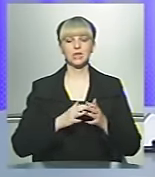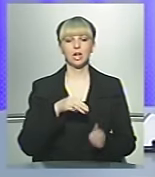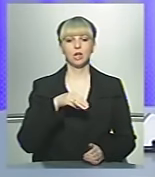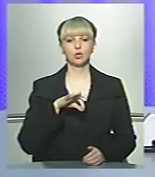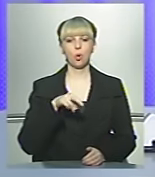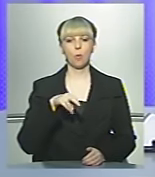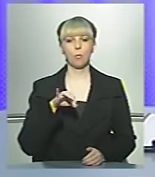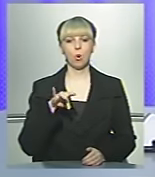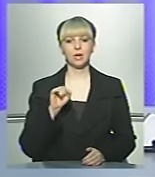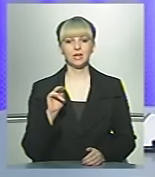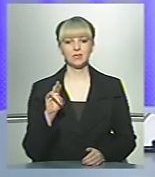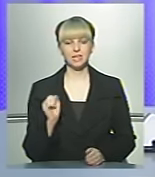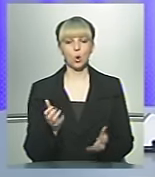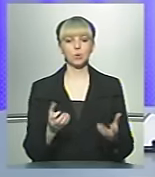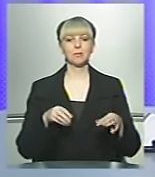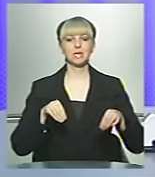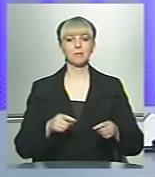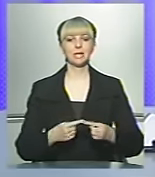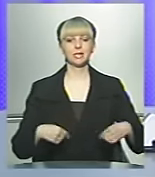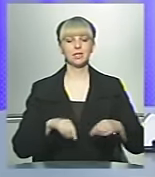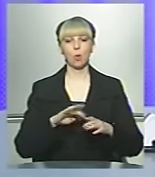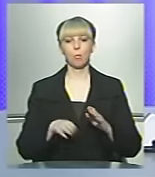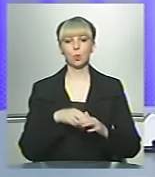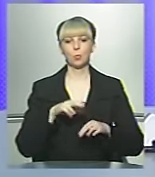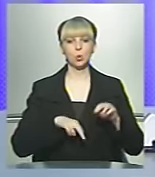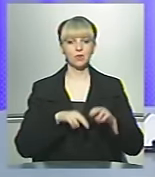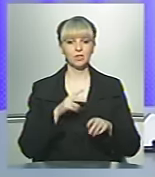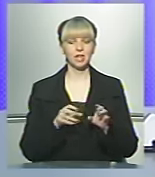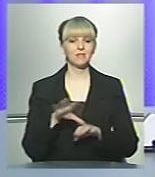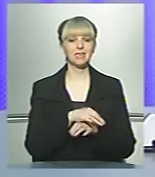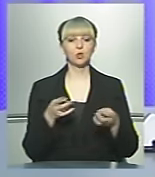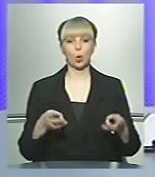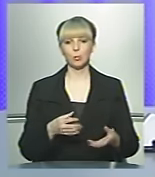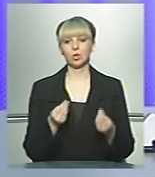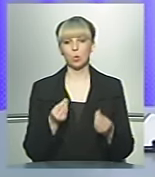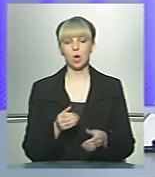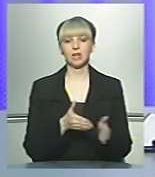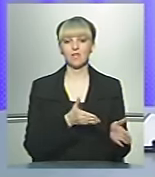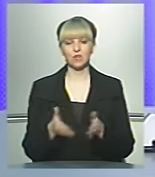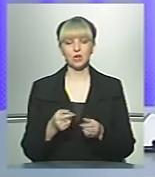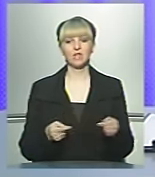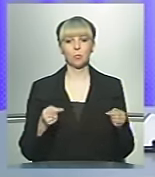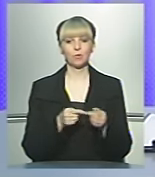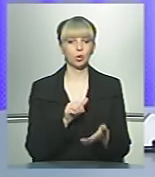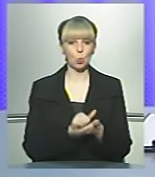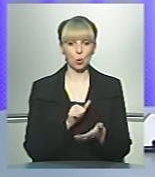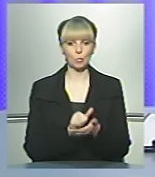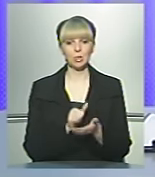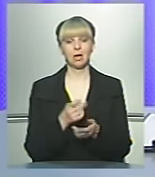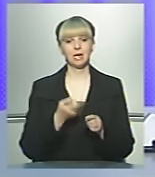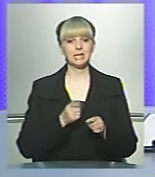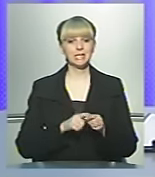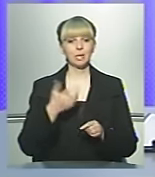Топорівці Новоселицького району отримали земельні ділянки під будівництво. Всі необхідні кошти на виготовлення відповідної документації, а